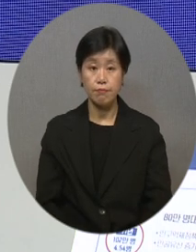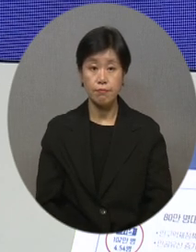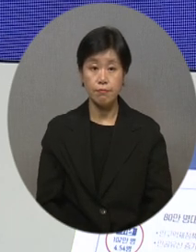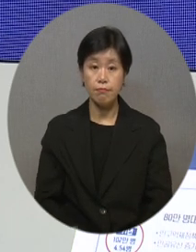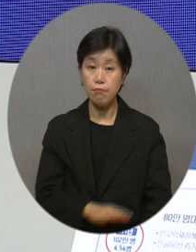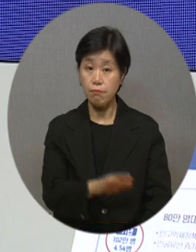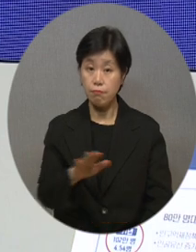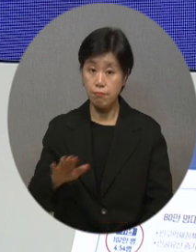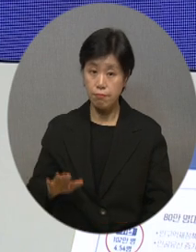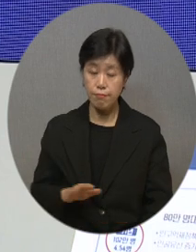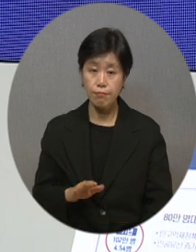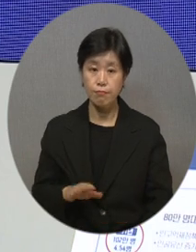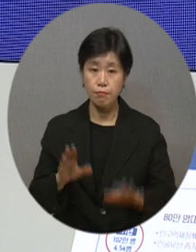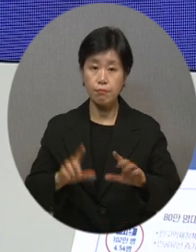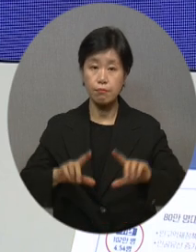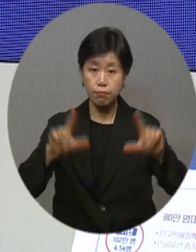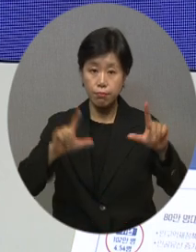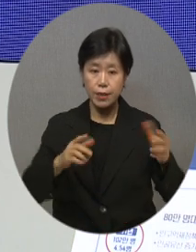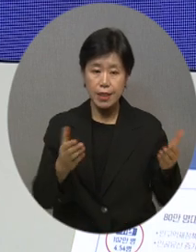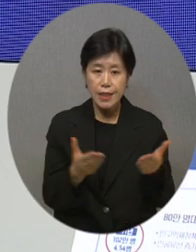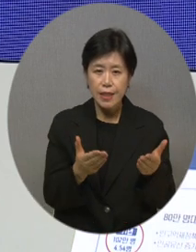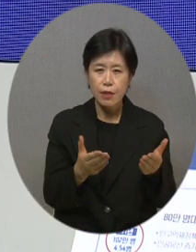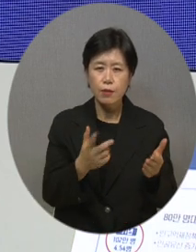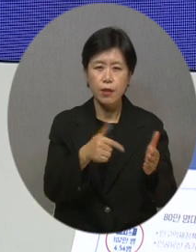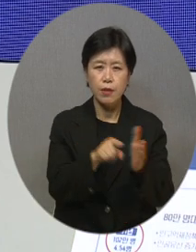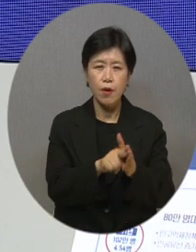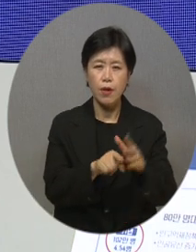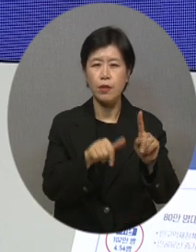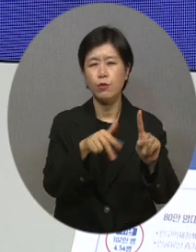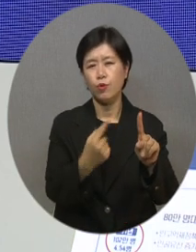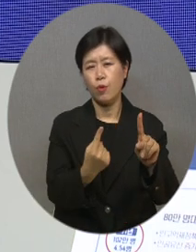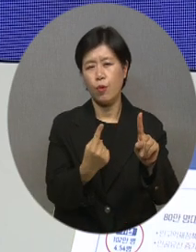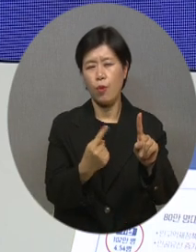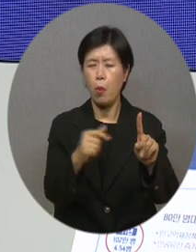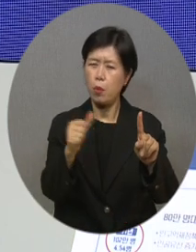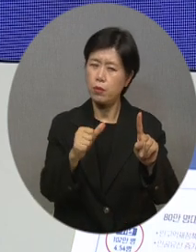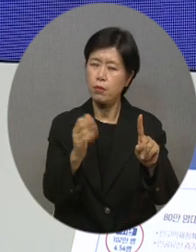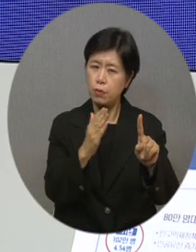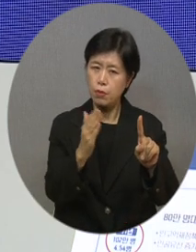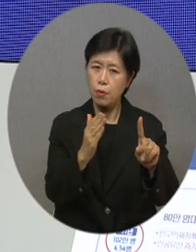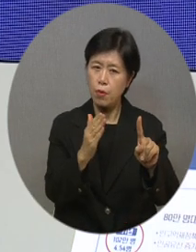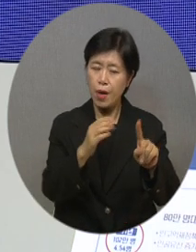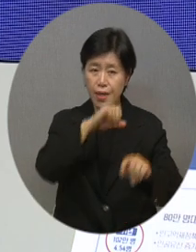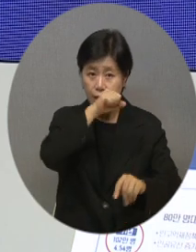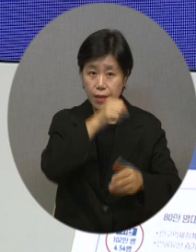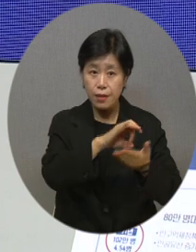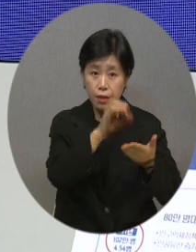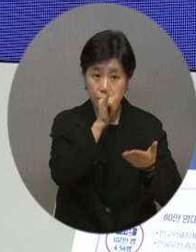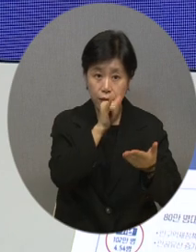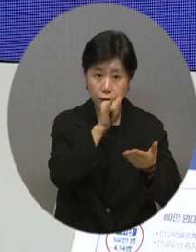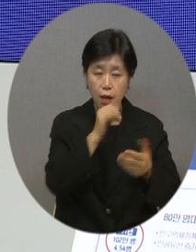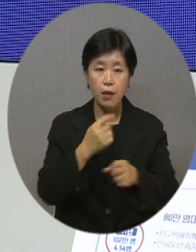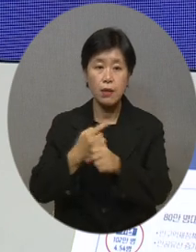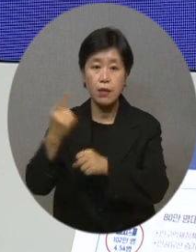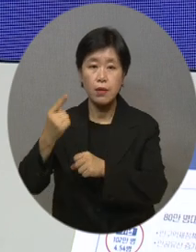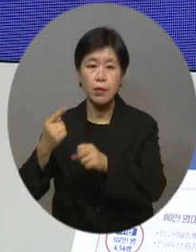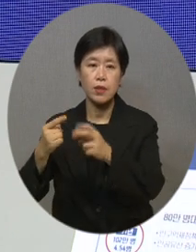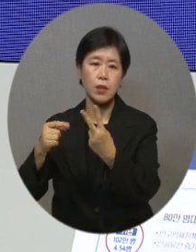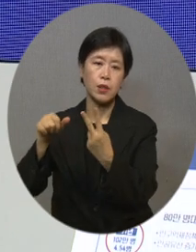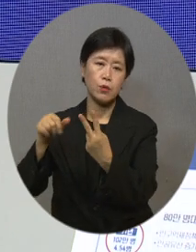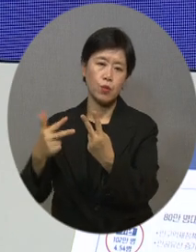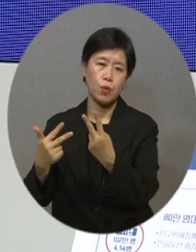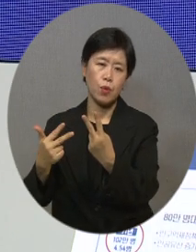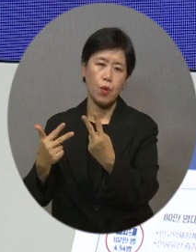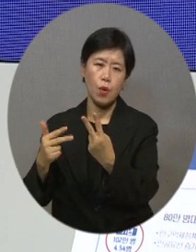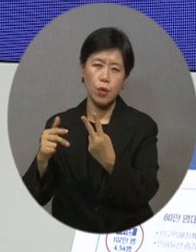정말로 우리가 금년에 일자리 예산이 1조 5,400인데 내년에는 2조 262억으로 대폭 늘린다는